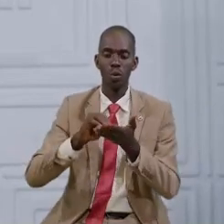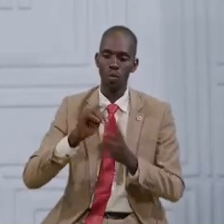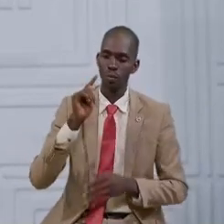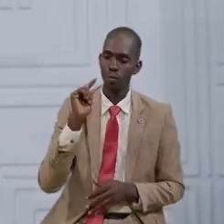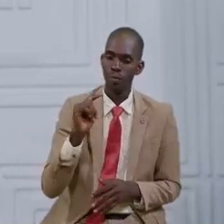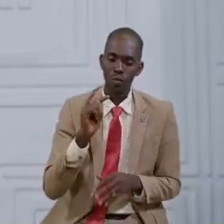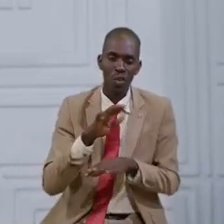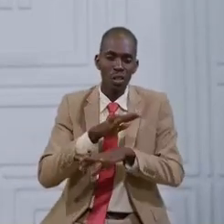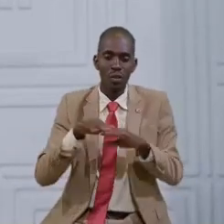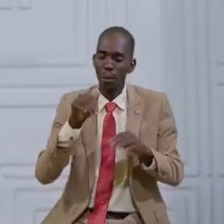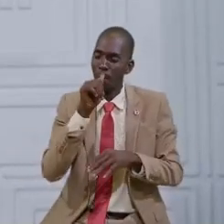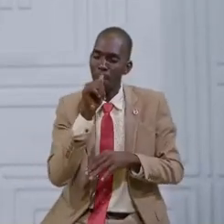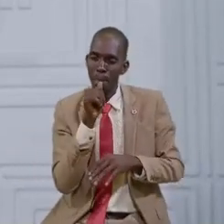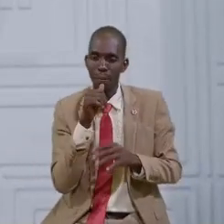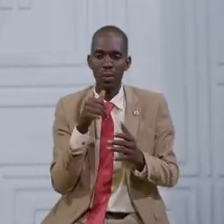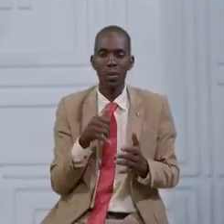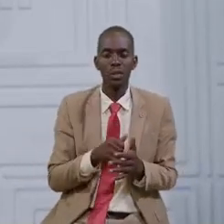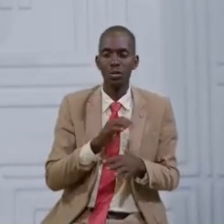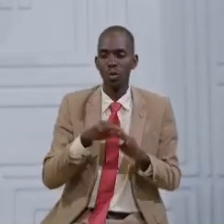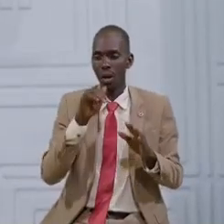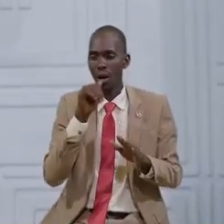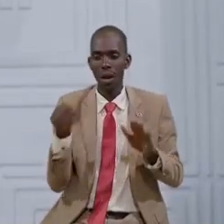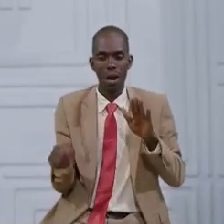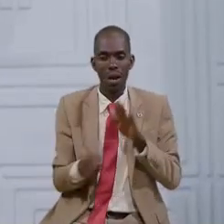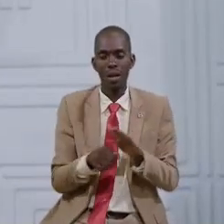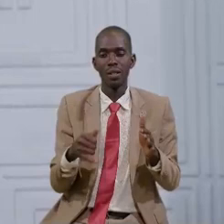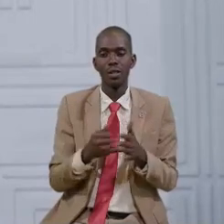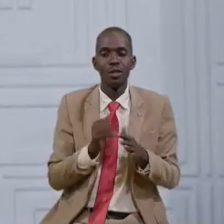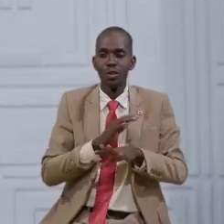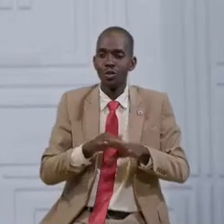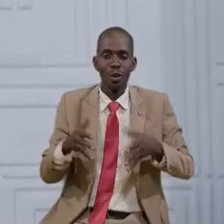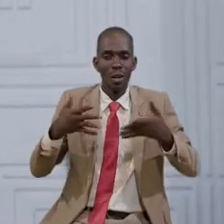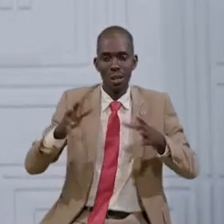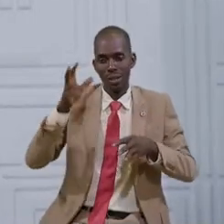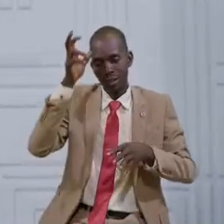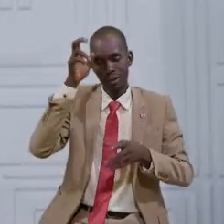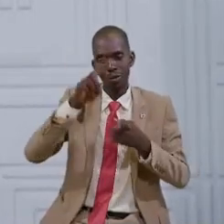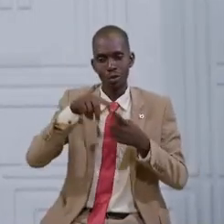répandra la plénitude sur votre vie. Dieu vous attend.